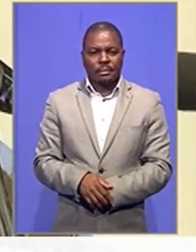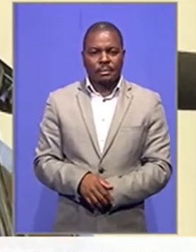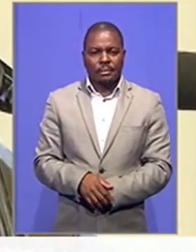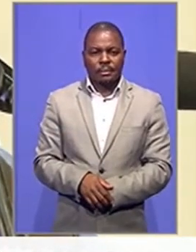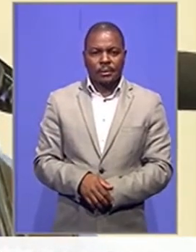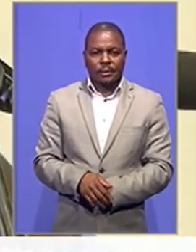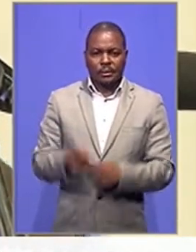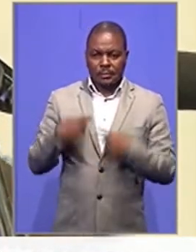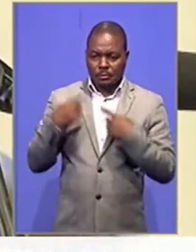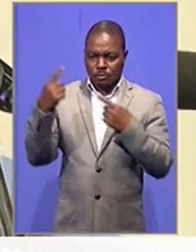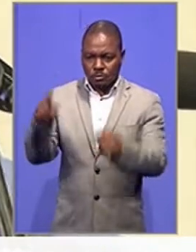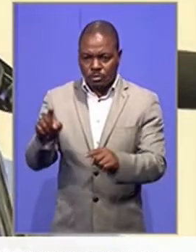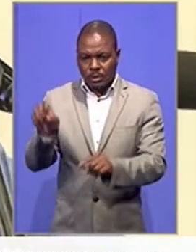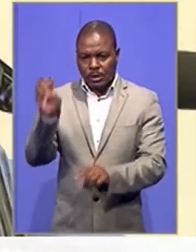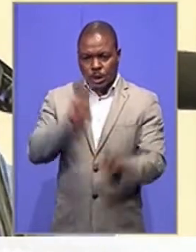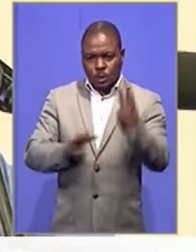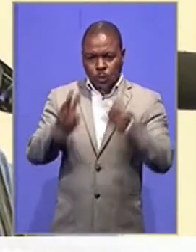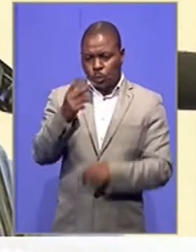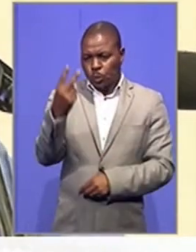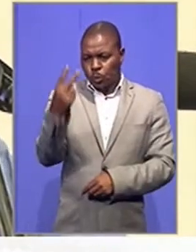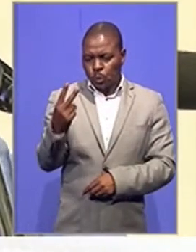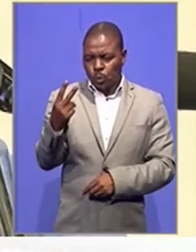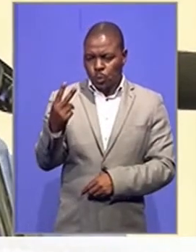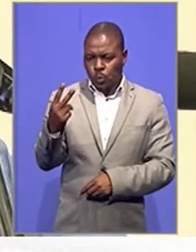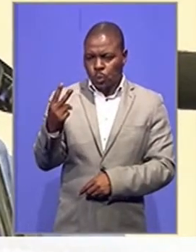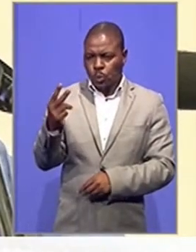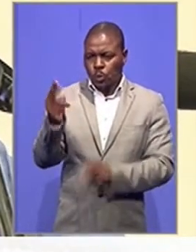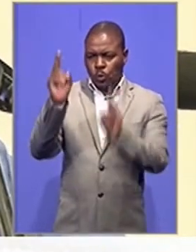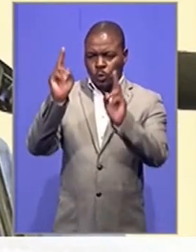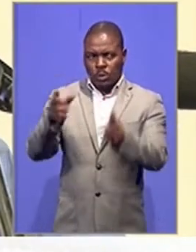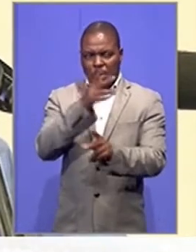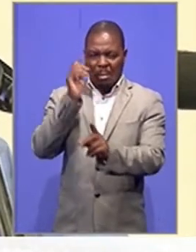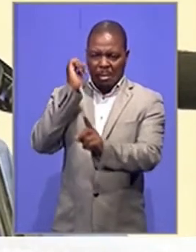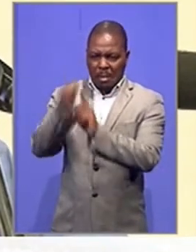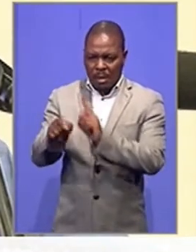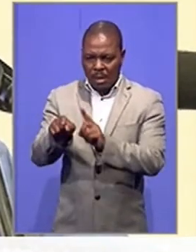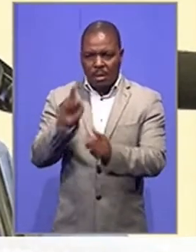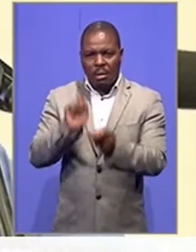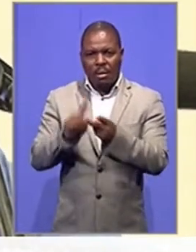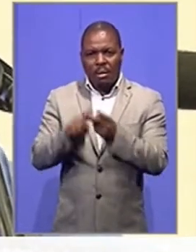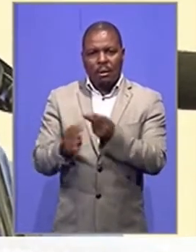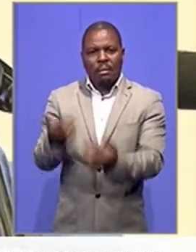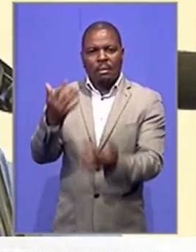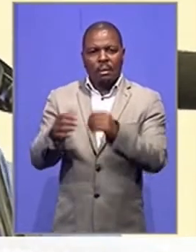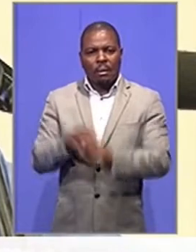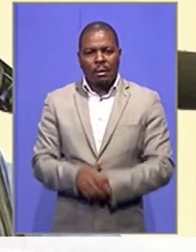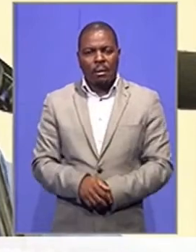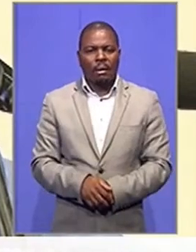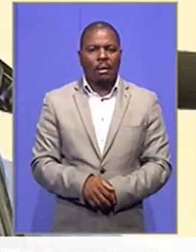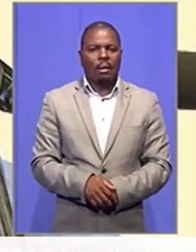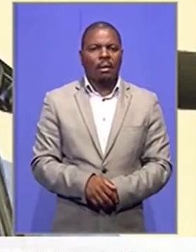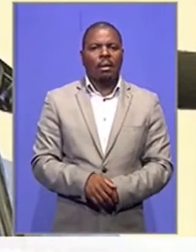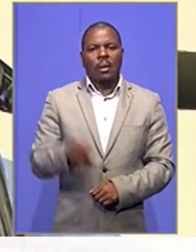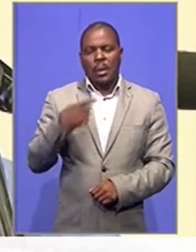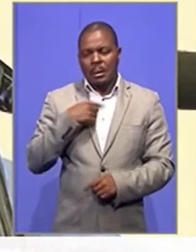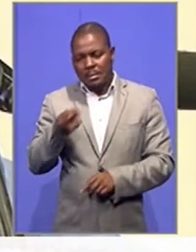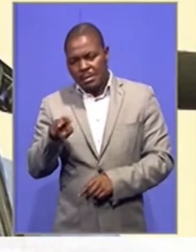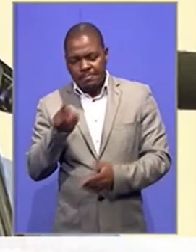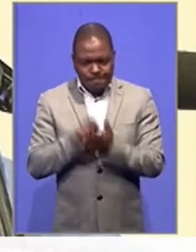re itlhela ma-security a mabedi a bolaile koloi ituke ke khata dinepe poloko a kwala re tswa re